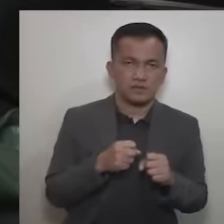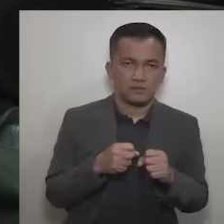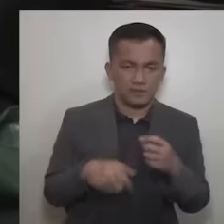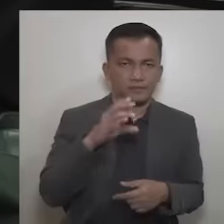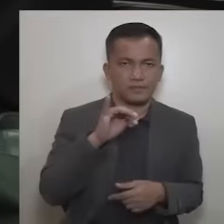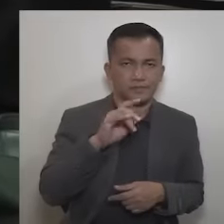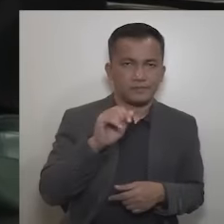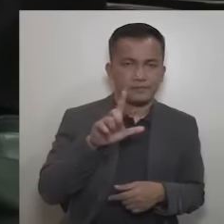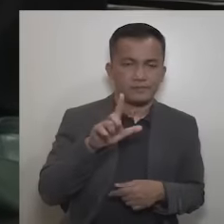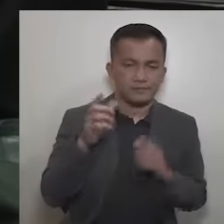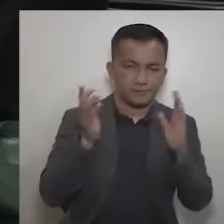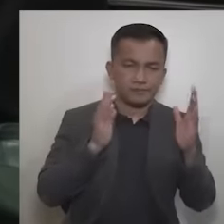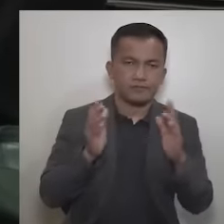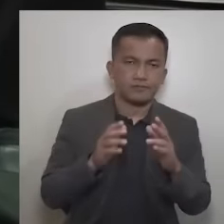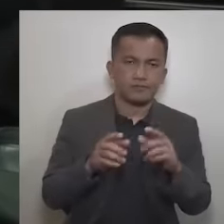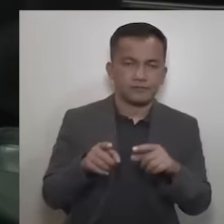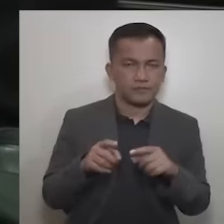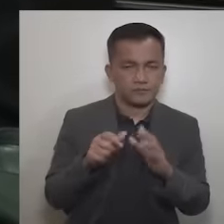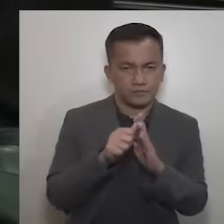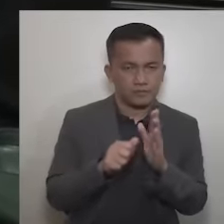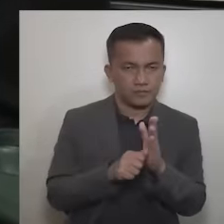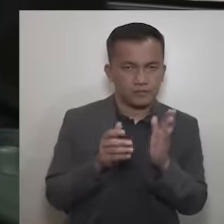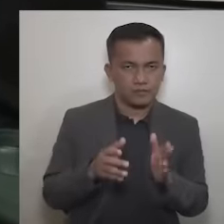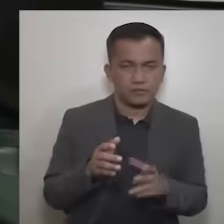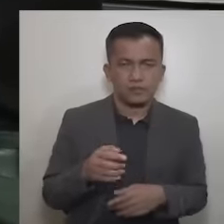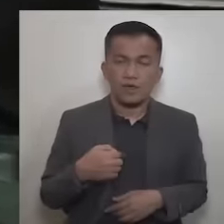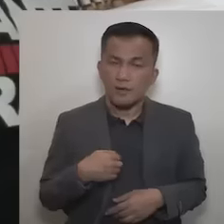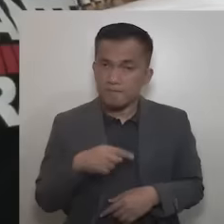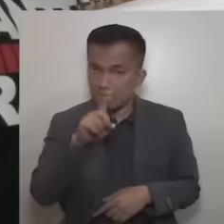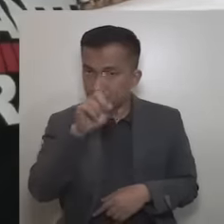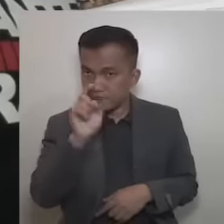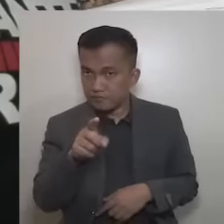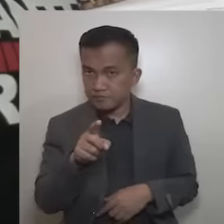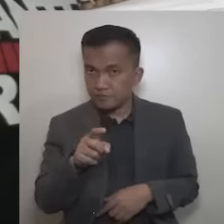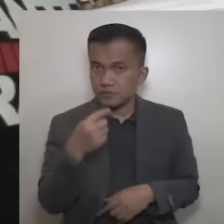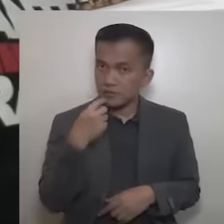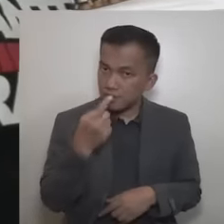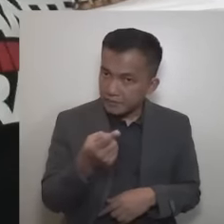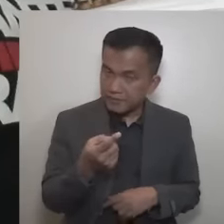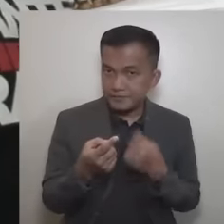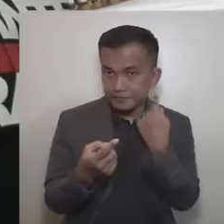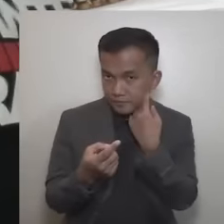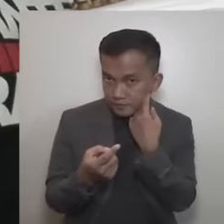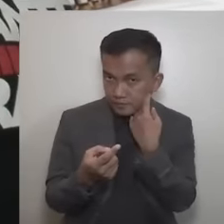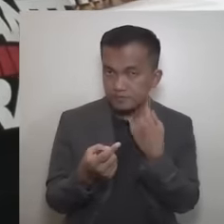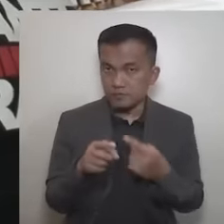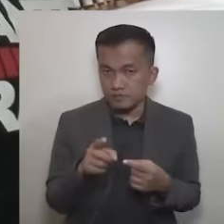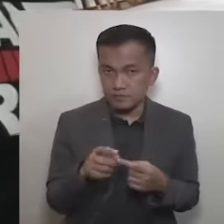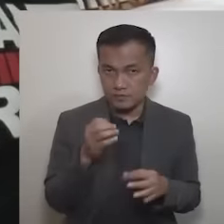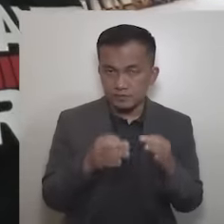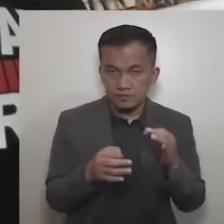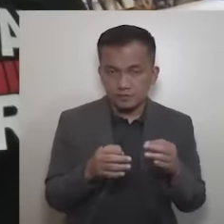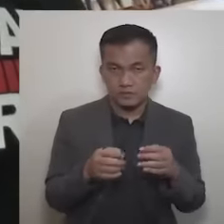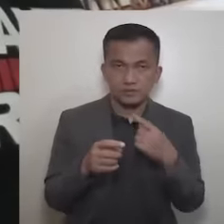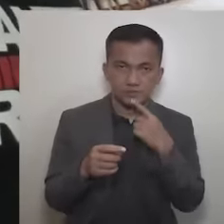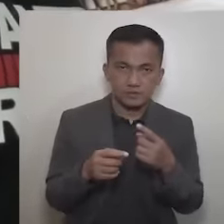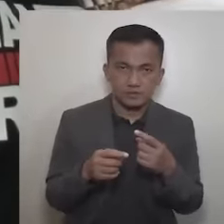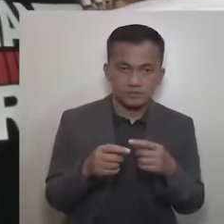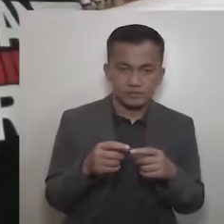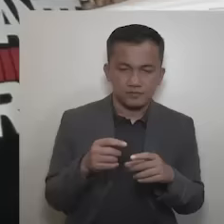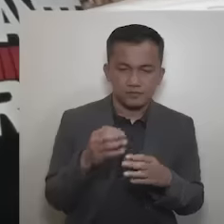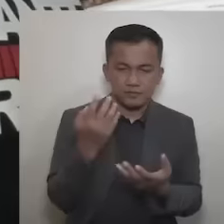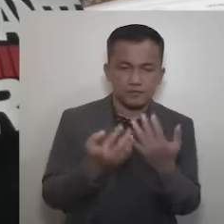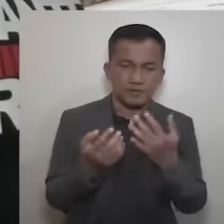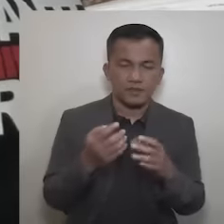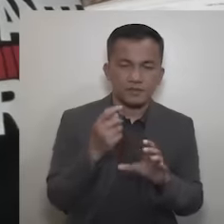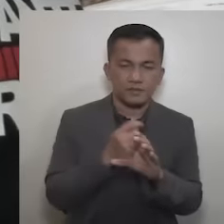follow that up. I-follow up po namin. Pero attorney, may question lang ako. So dito po kasi, nabanggit nyo kanina na if ever, like nga po, yung fire